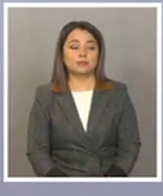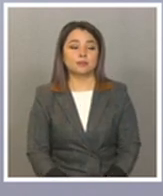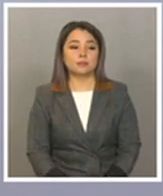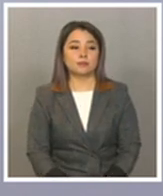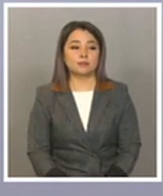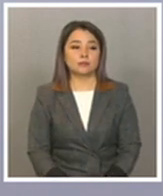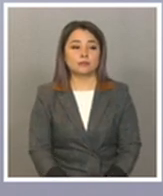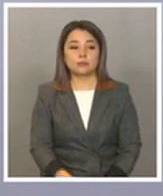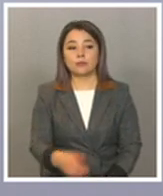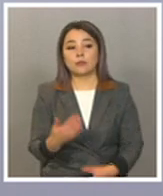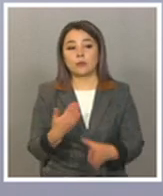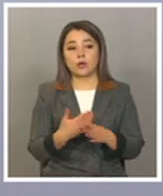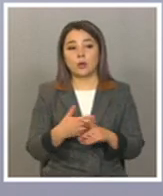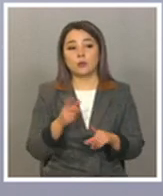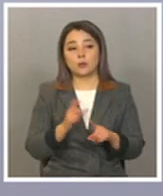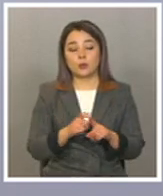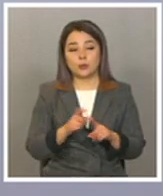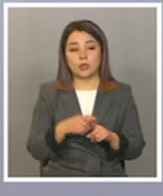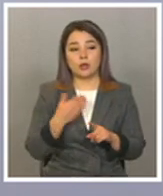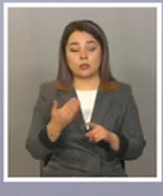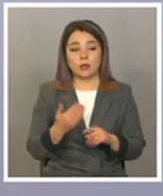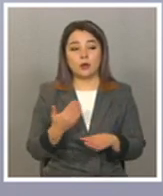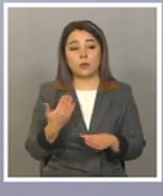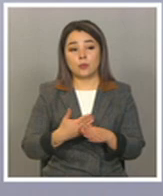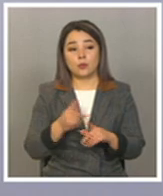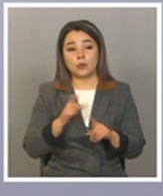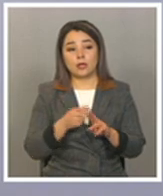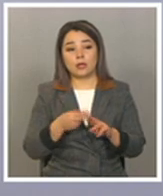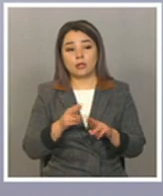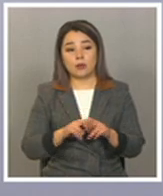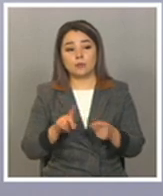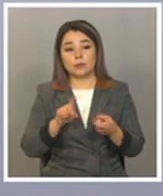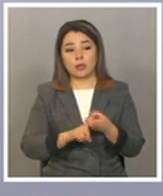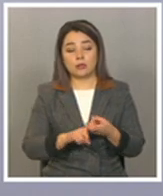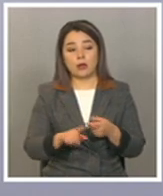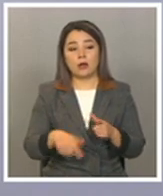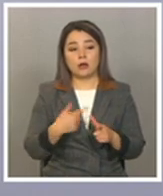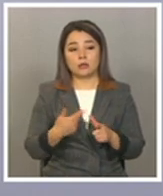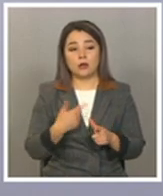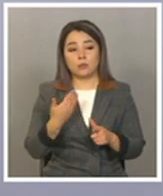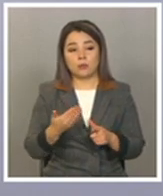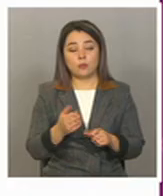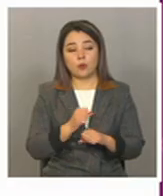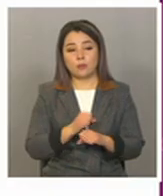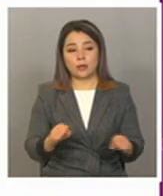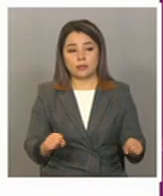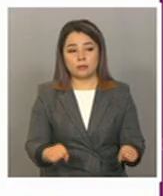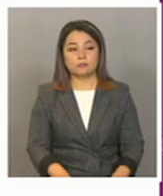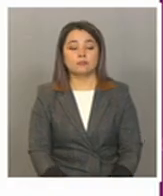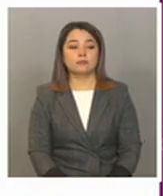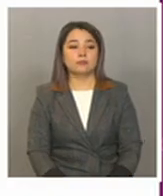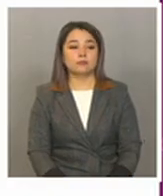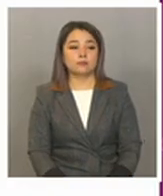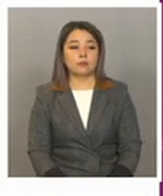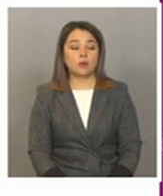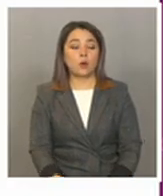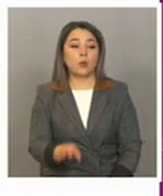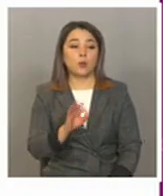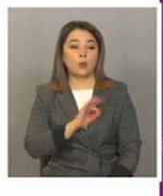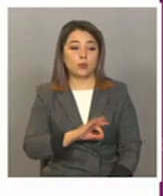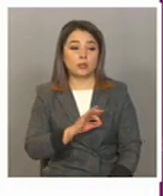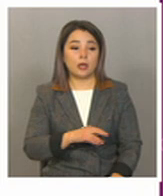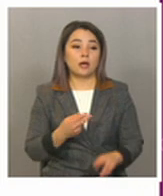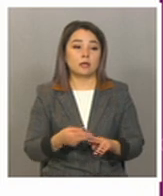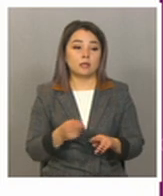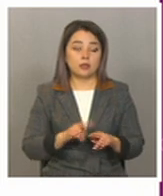Кілттік сөздер. Айнымалыларды кілттік сөздермен атауға болмайды. Қолдану.